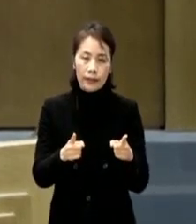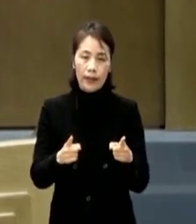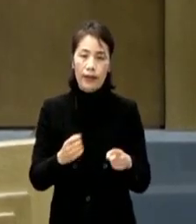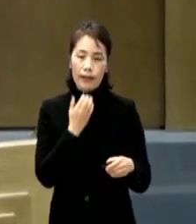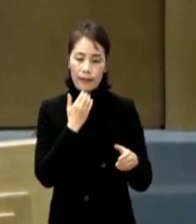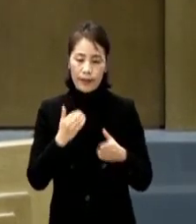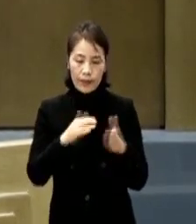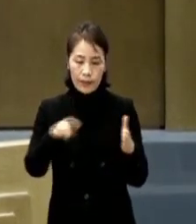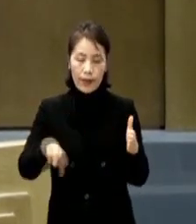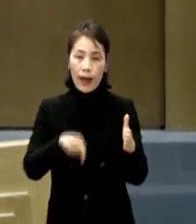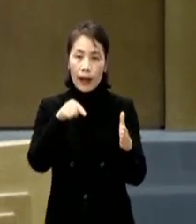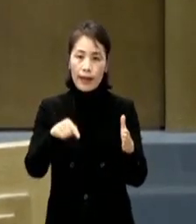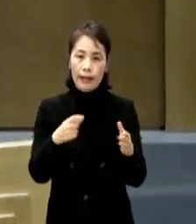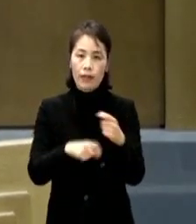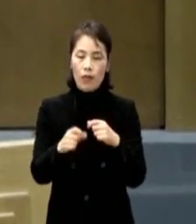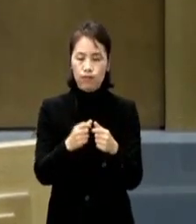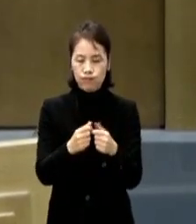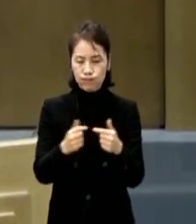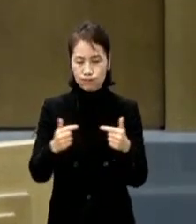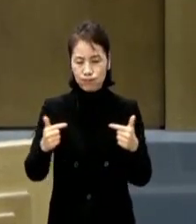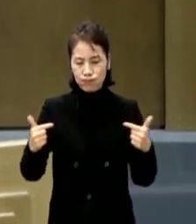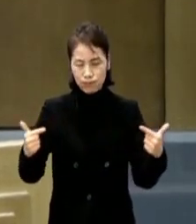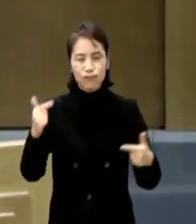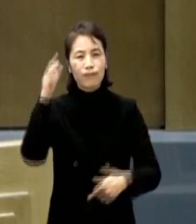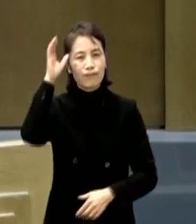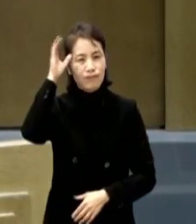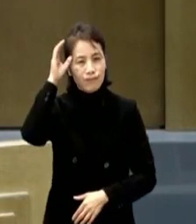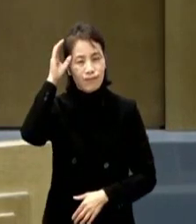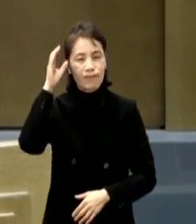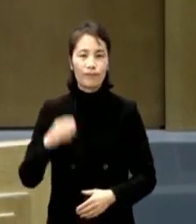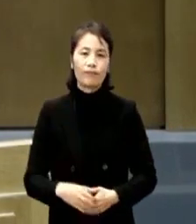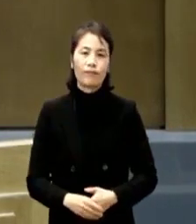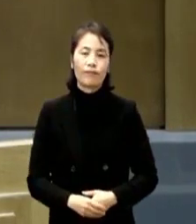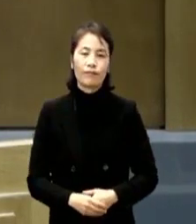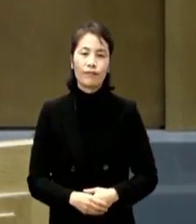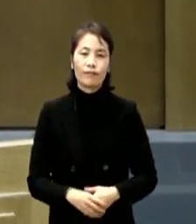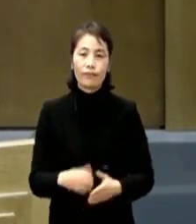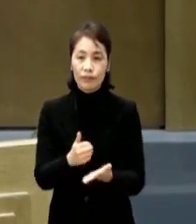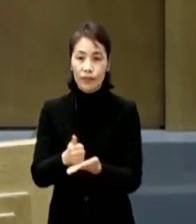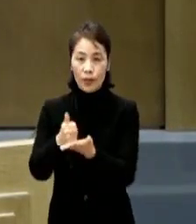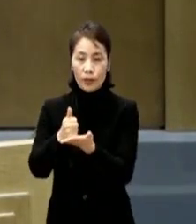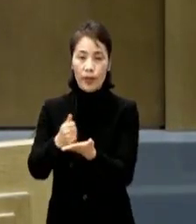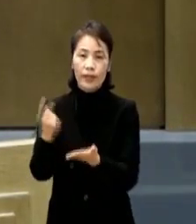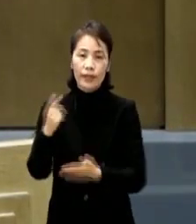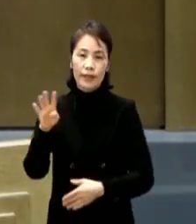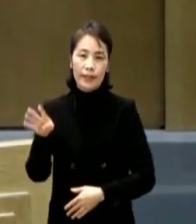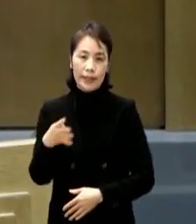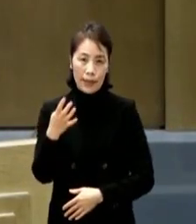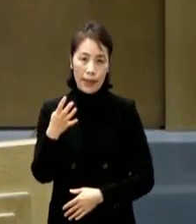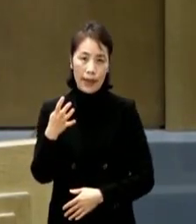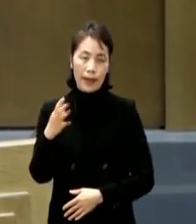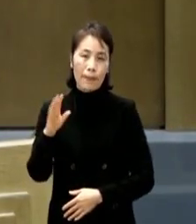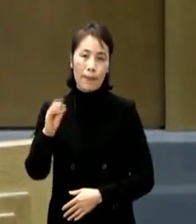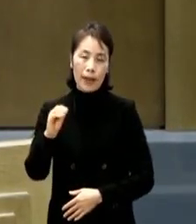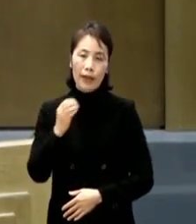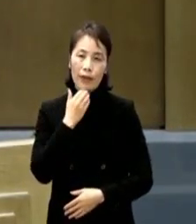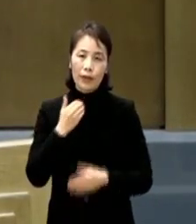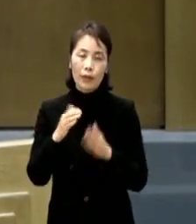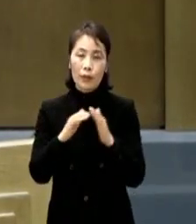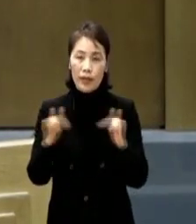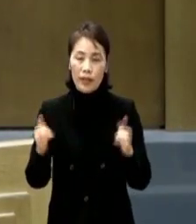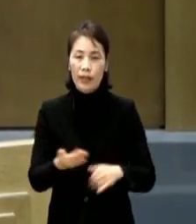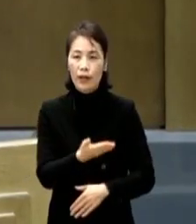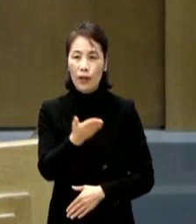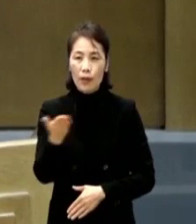우리 경기도에 확산될 것으로 기대합니다. 존경하는 1,400만 도민 여러분,